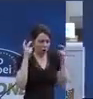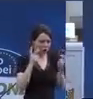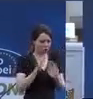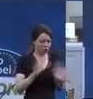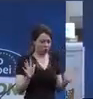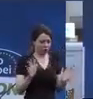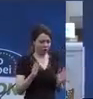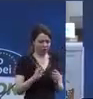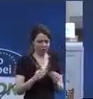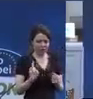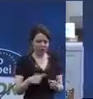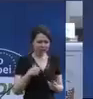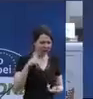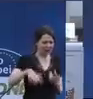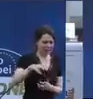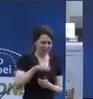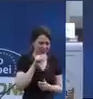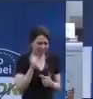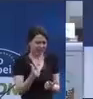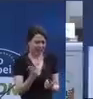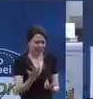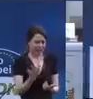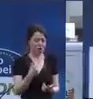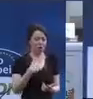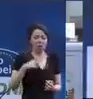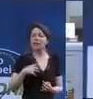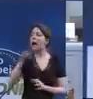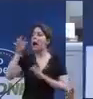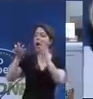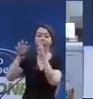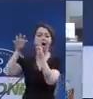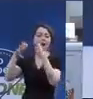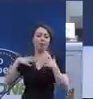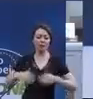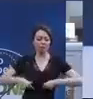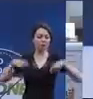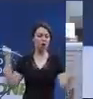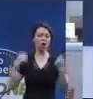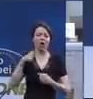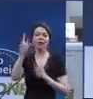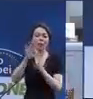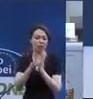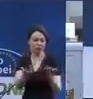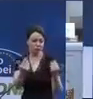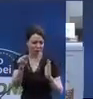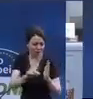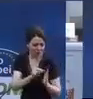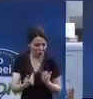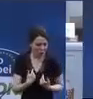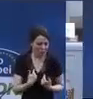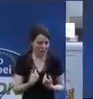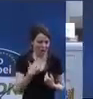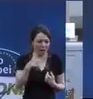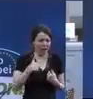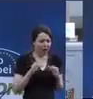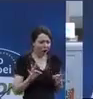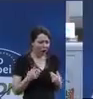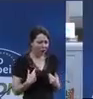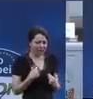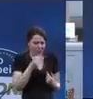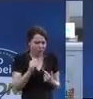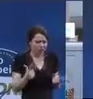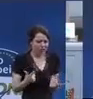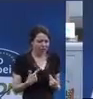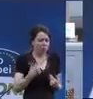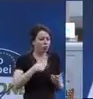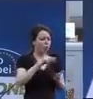stamo a fa' tutto sto casino Io adesso m' arrampico qui sopra a torso nudo pigliamo il 3% perché devo fare tutta sta roba perché